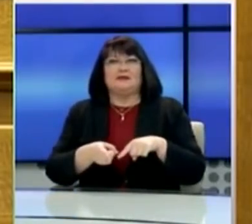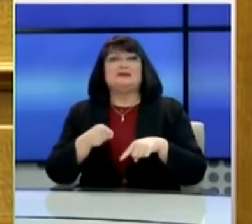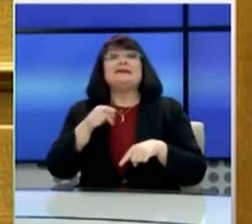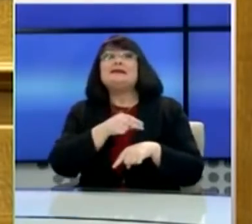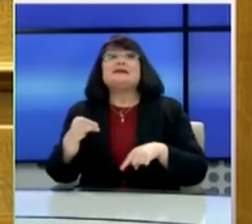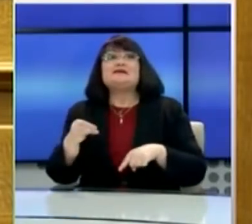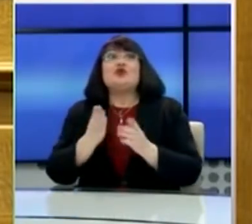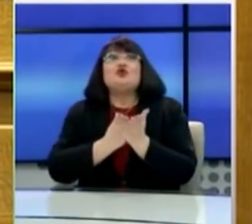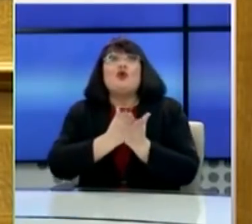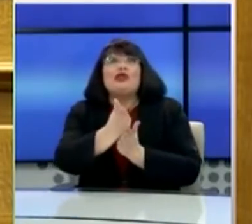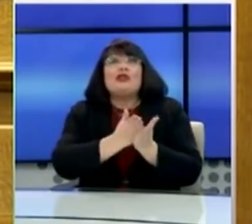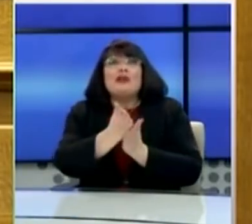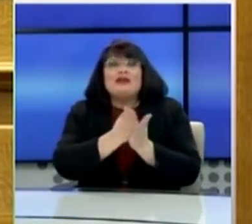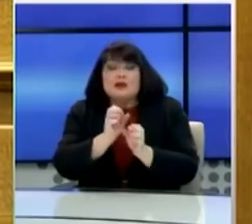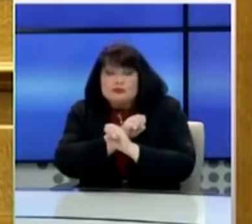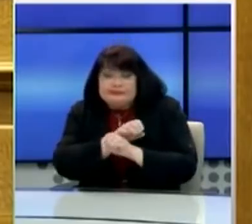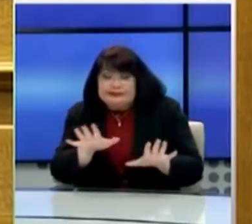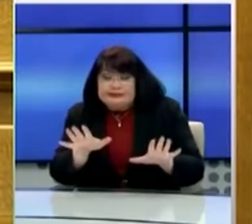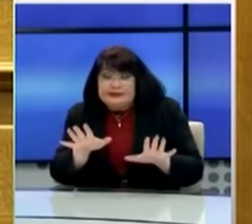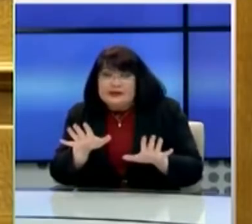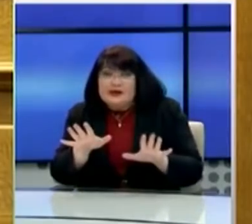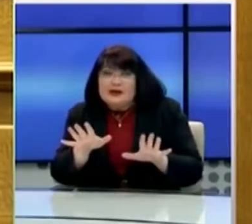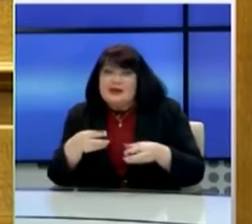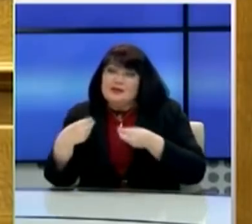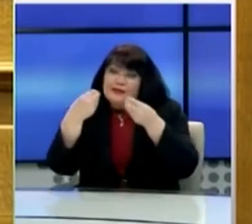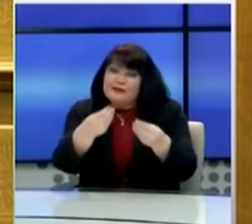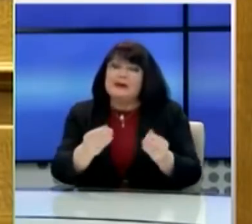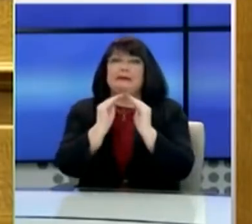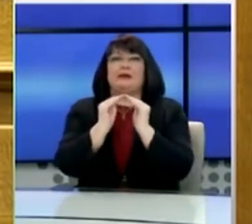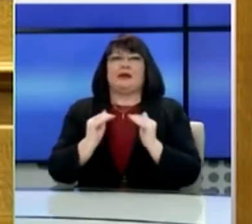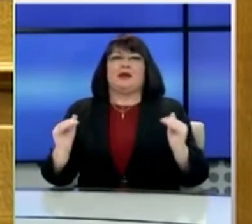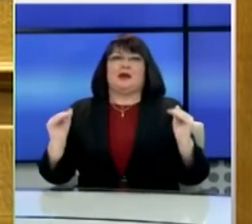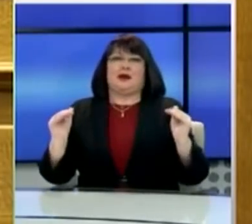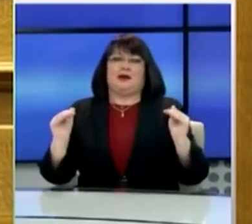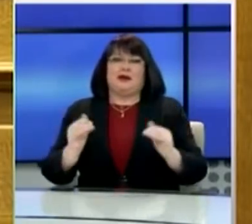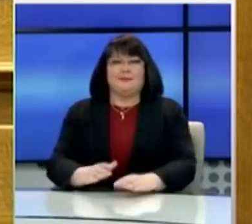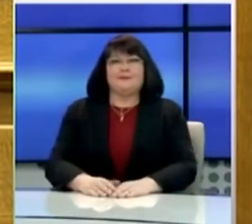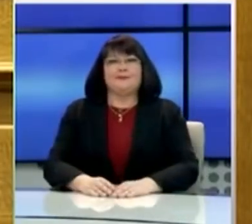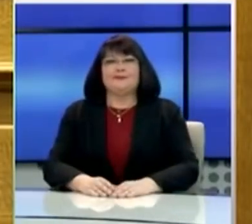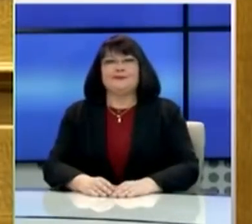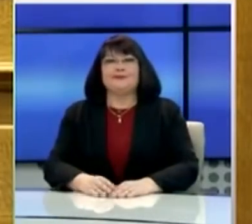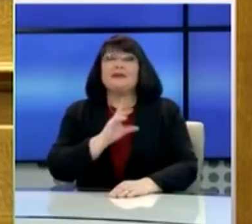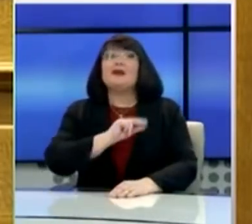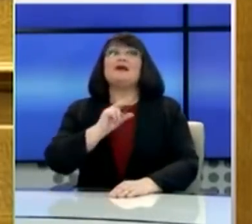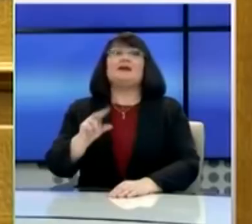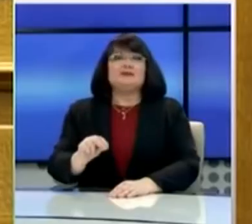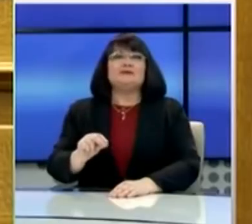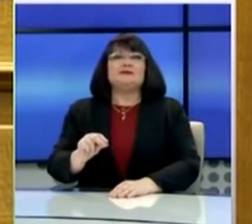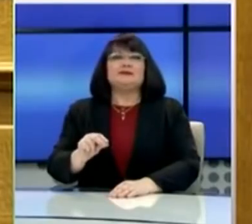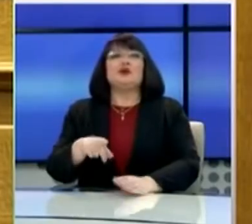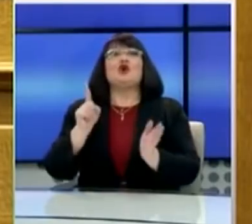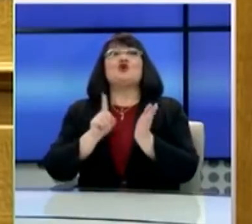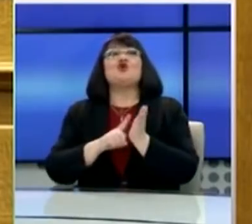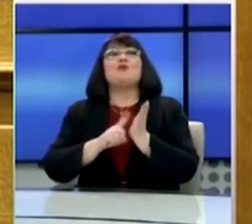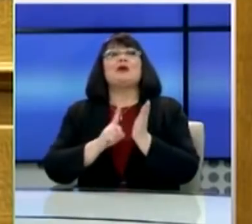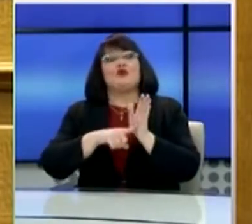δίκαιο αυτό το οποίο παράγει ειρήνη. Συνεπώς, στο ίδιο πνεύμα και με το ίδιο